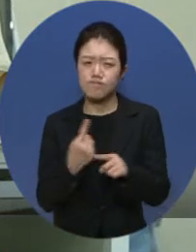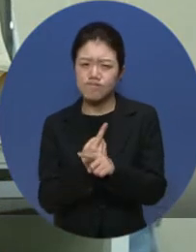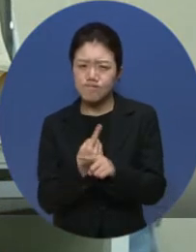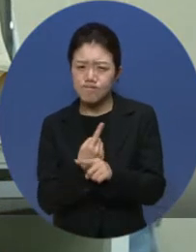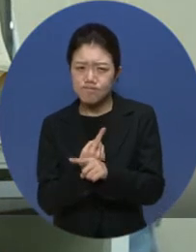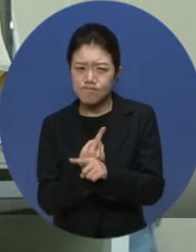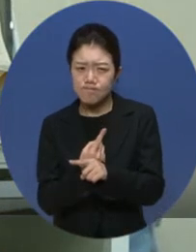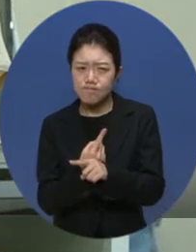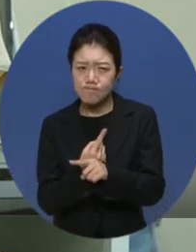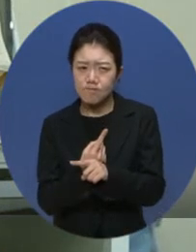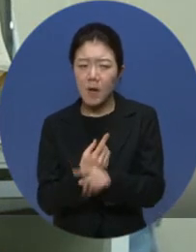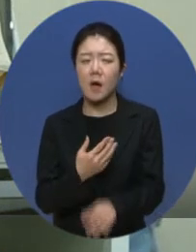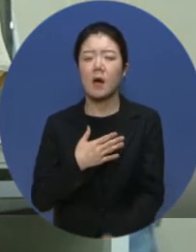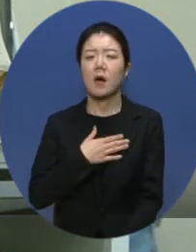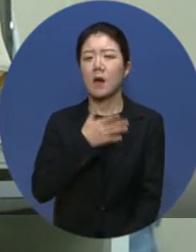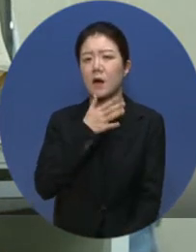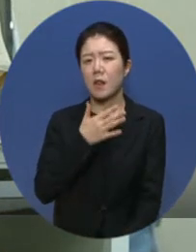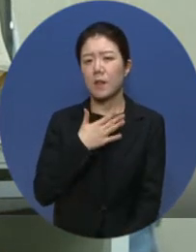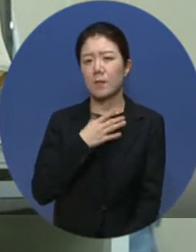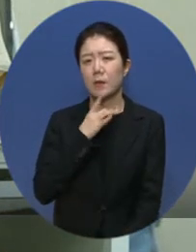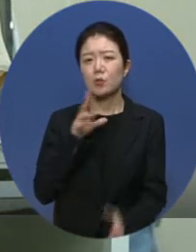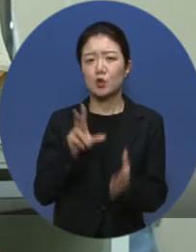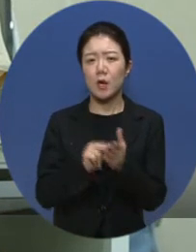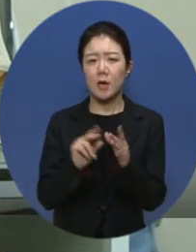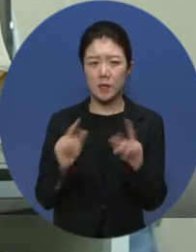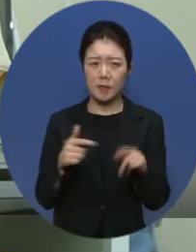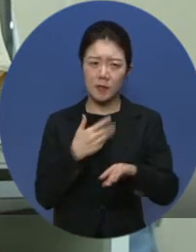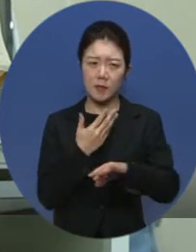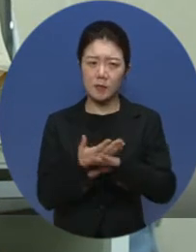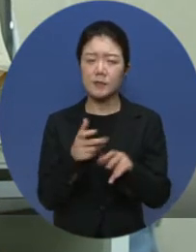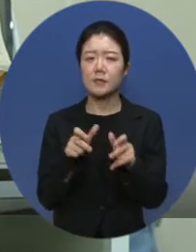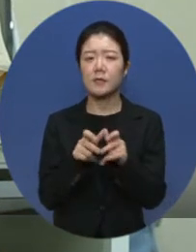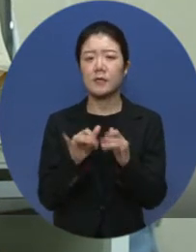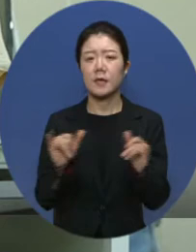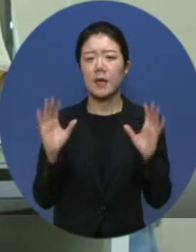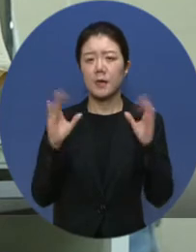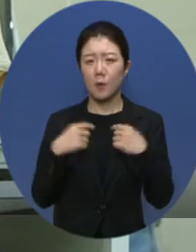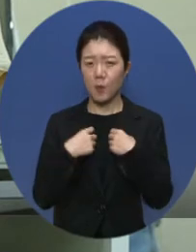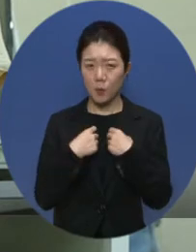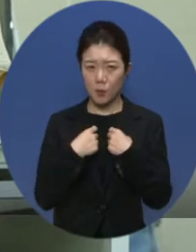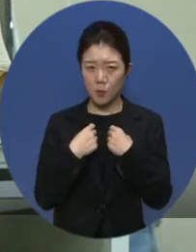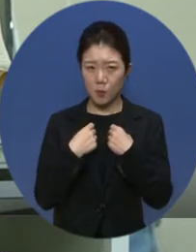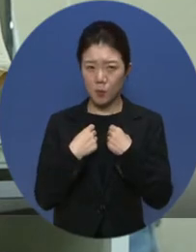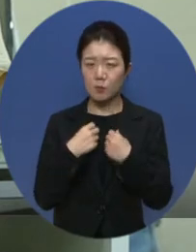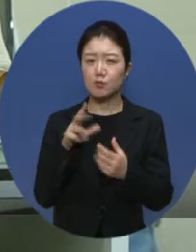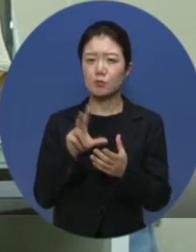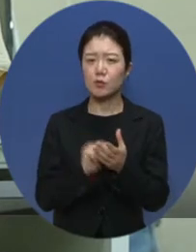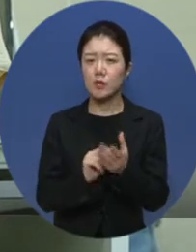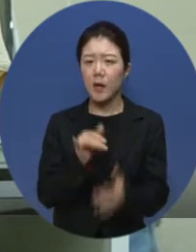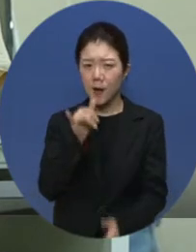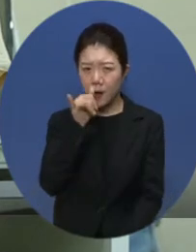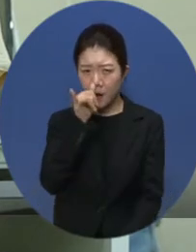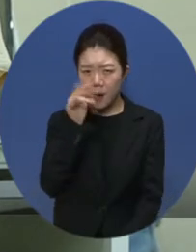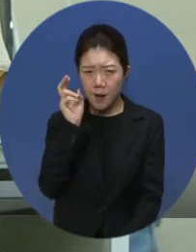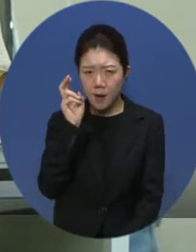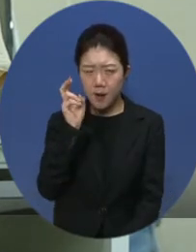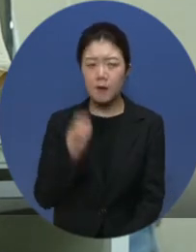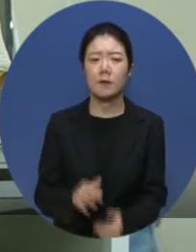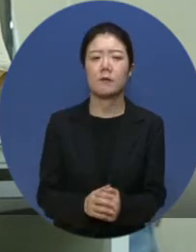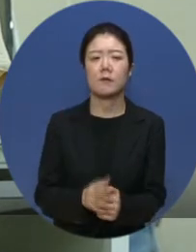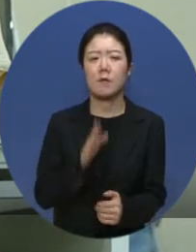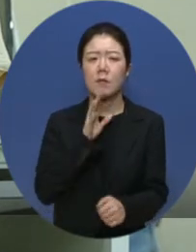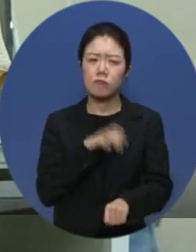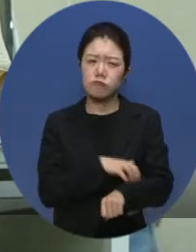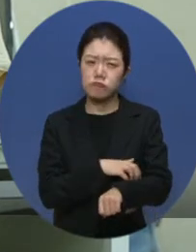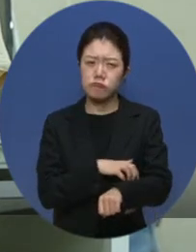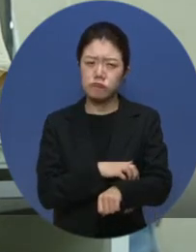하다 보니까 아 나만의 문제가 아니구나. 다른 장애인 아이들의 옷들도 문제가 생겨 있고 그다음에 그 굉장히